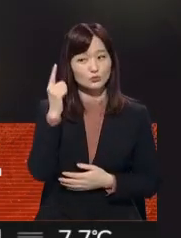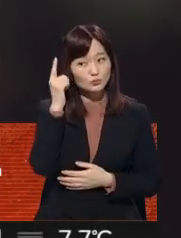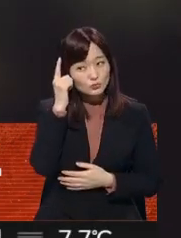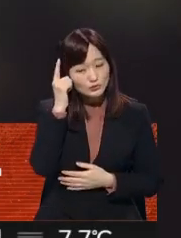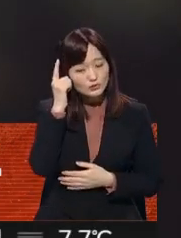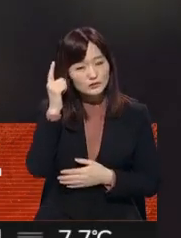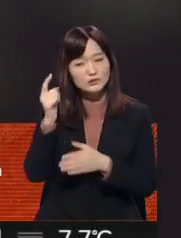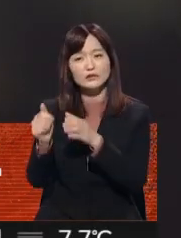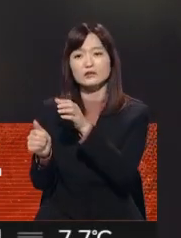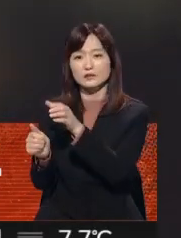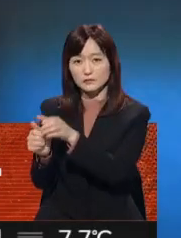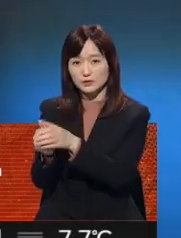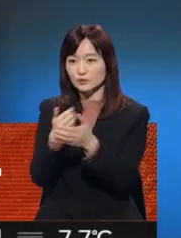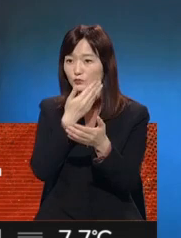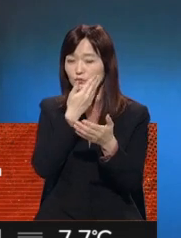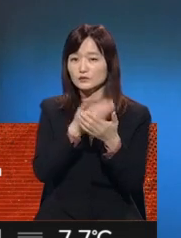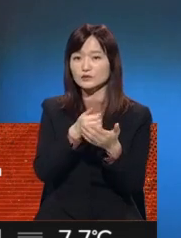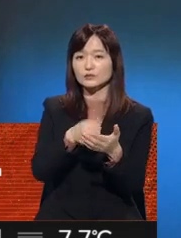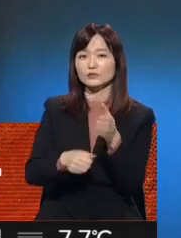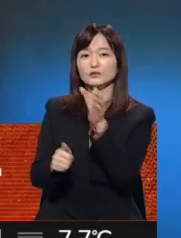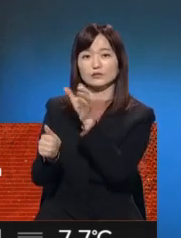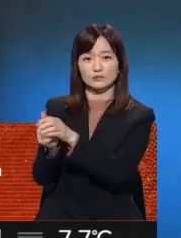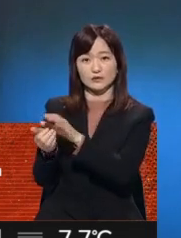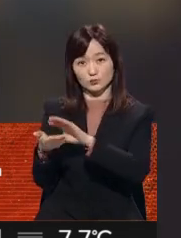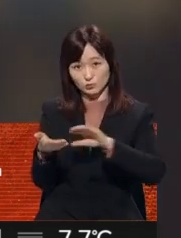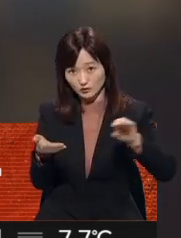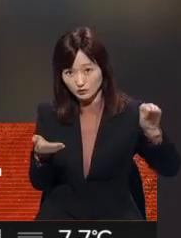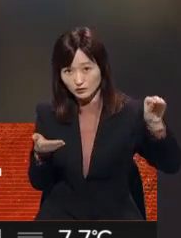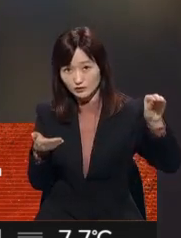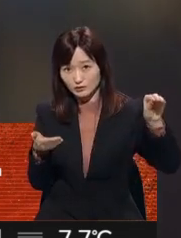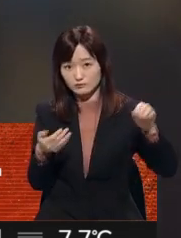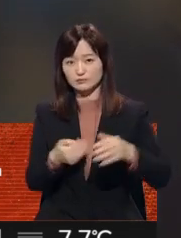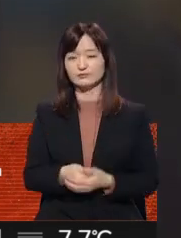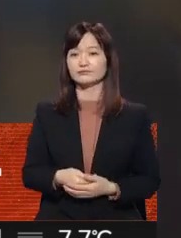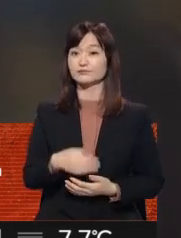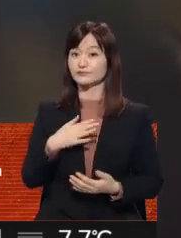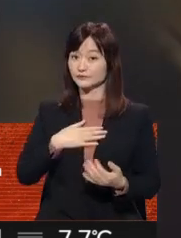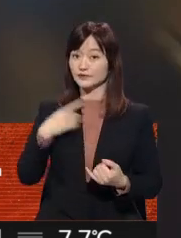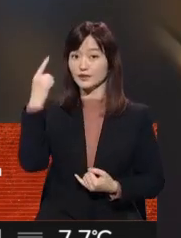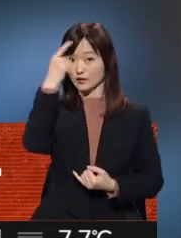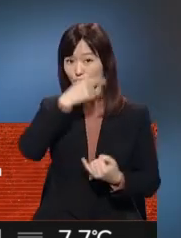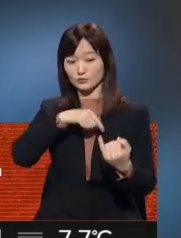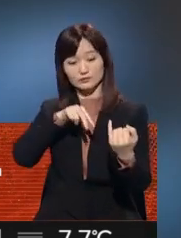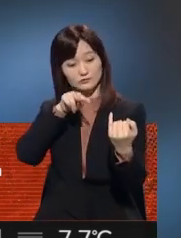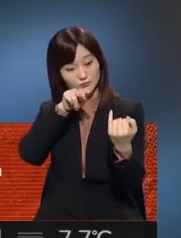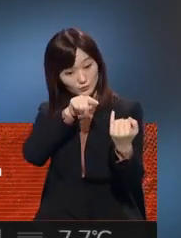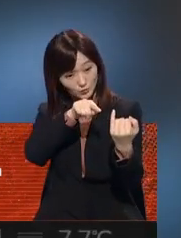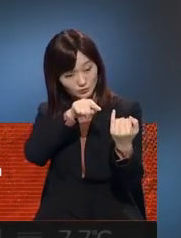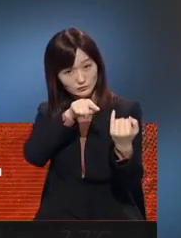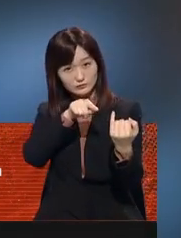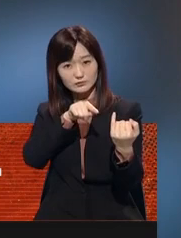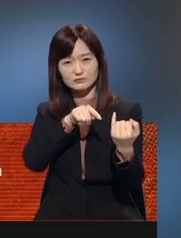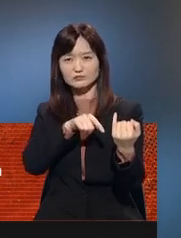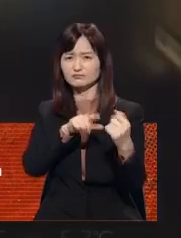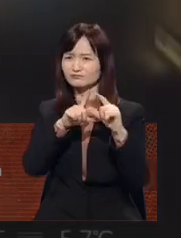뭐 이런저런 귀중품을 맡겨놓고 가는데 내 얼굴 보세요 하면서 기다리.